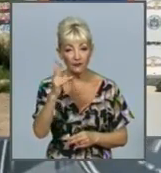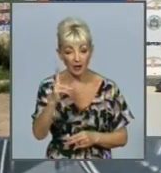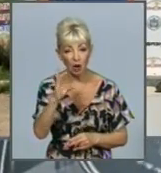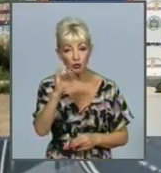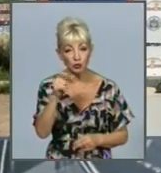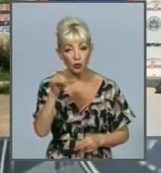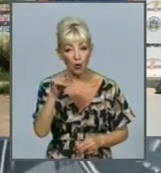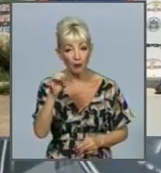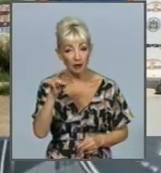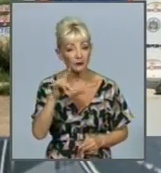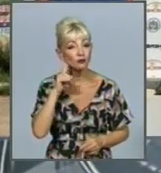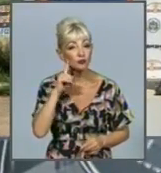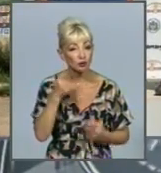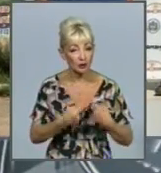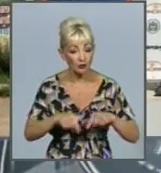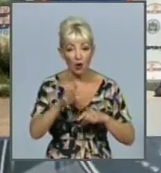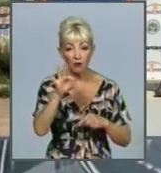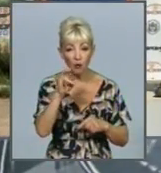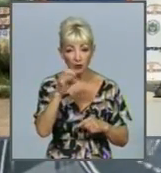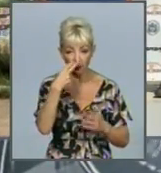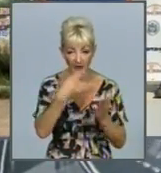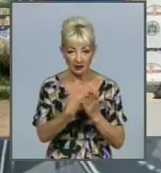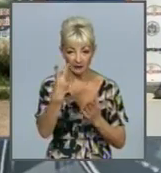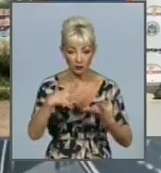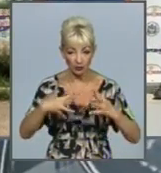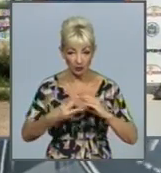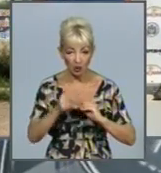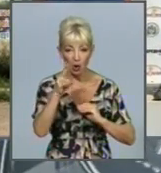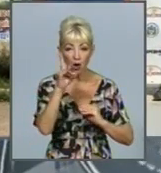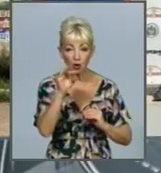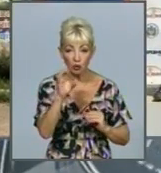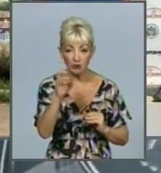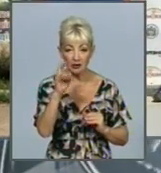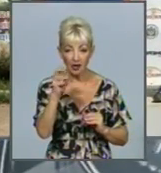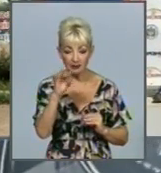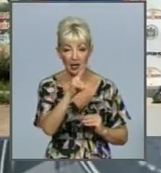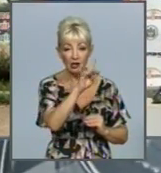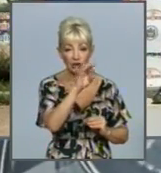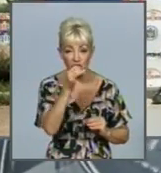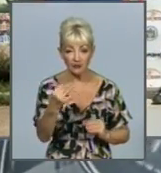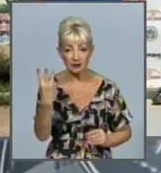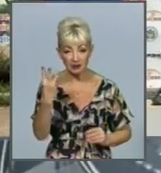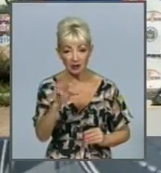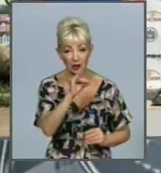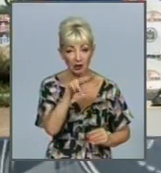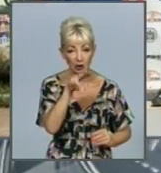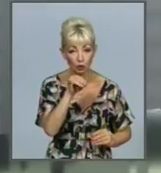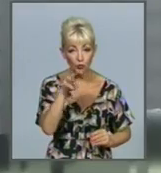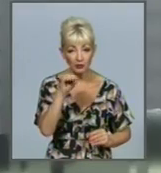В юношеской категории Егор Волков показал 2-й результат в кросс-кантри, Роман Крышевский был 3-м в элиминаторе.